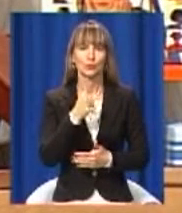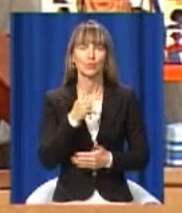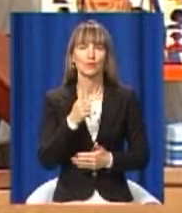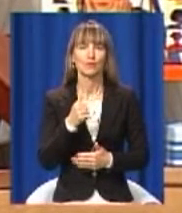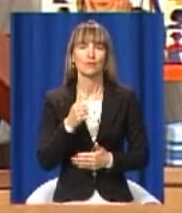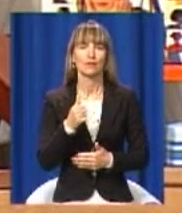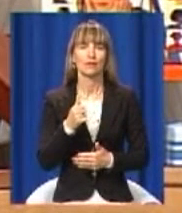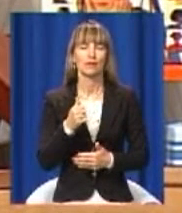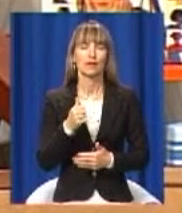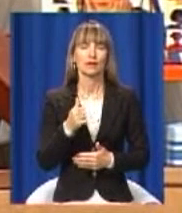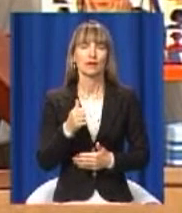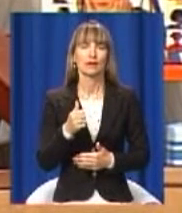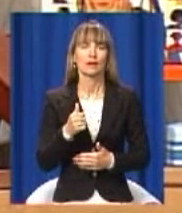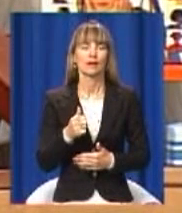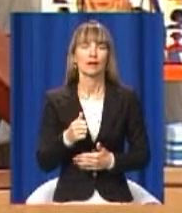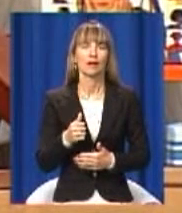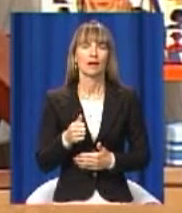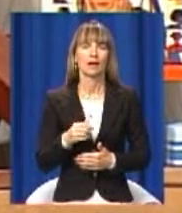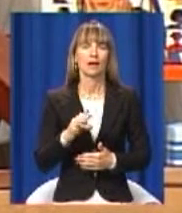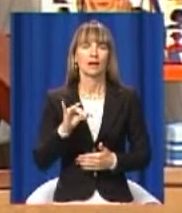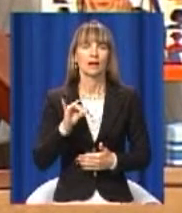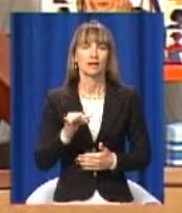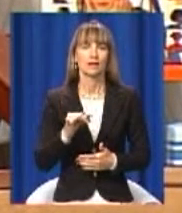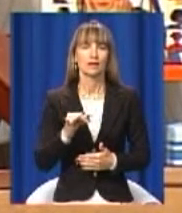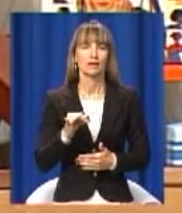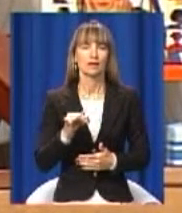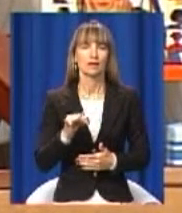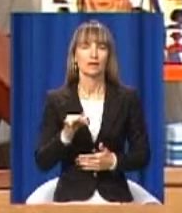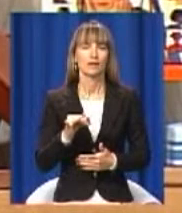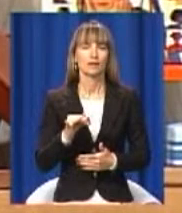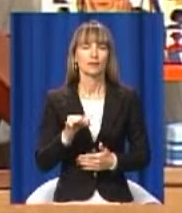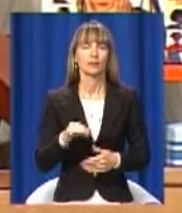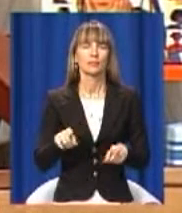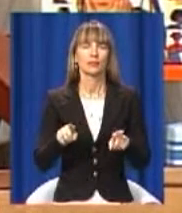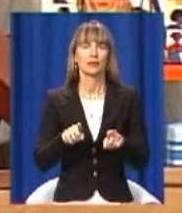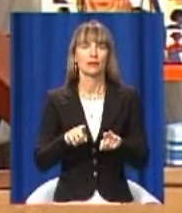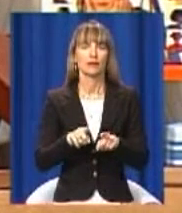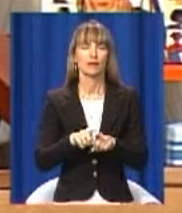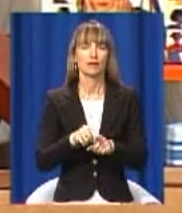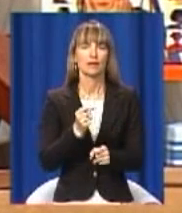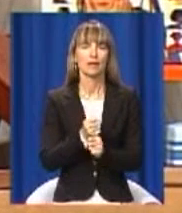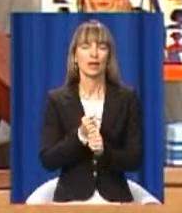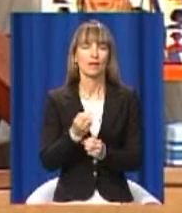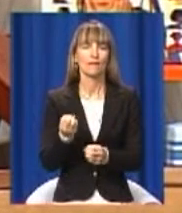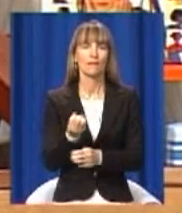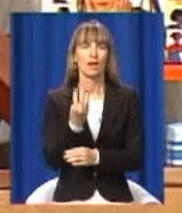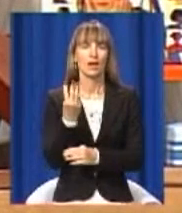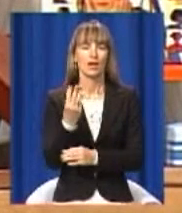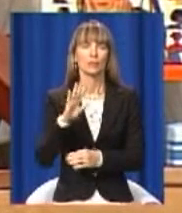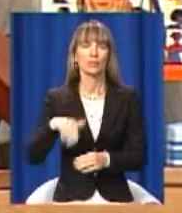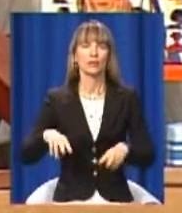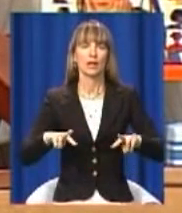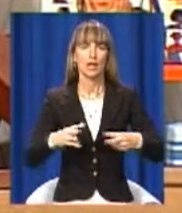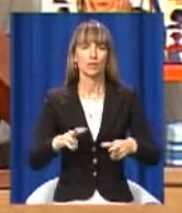розпалюються костера із священної трави ших та втикають туди факели. Потім